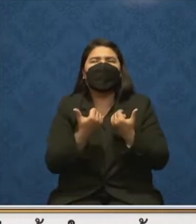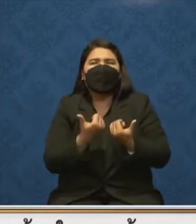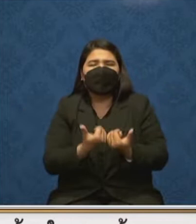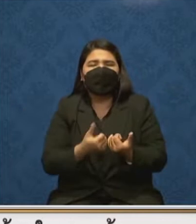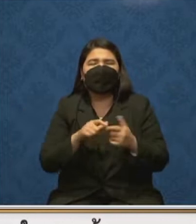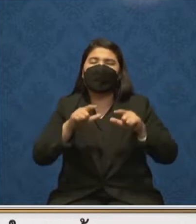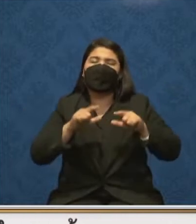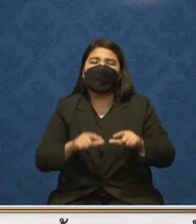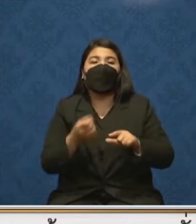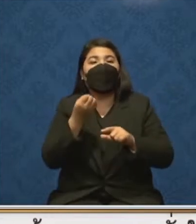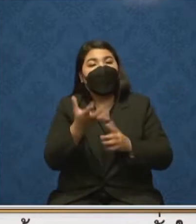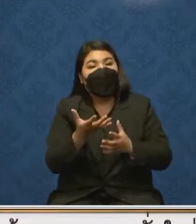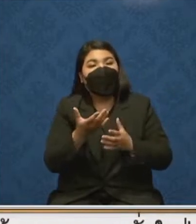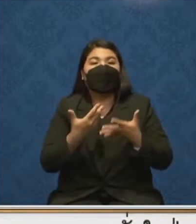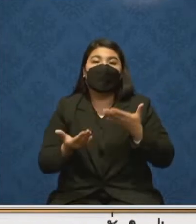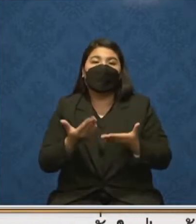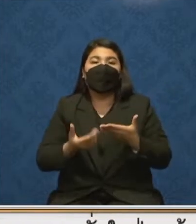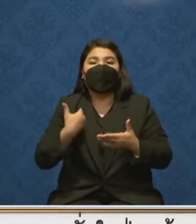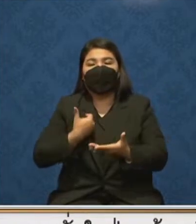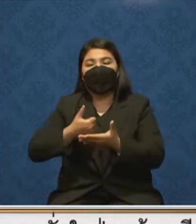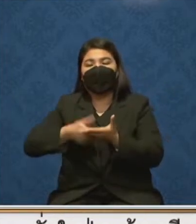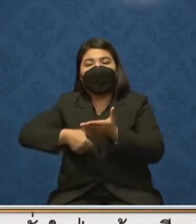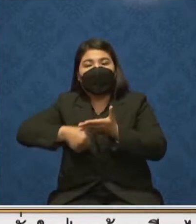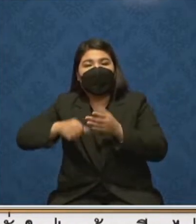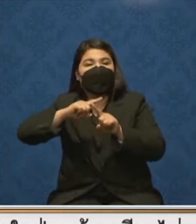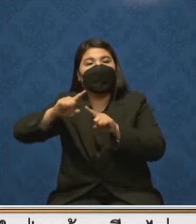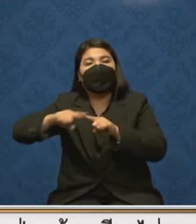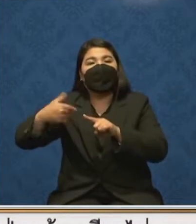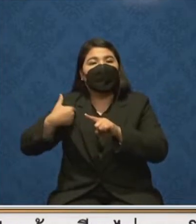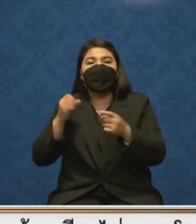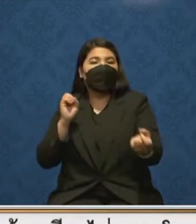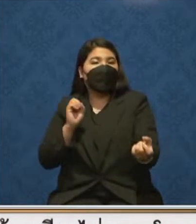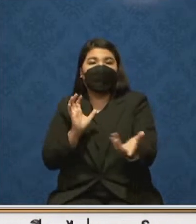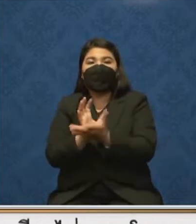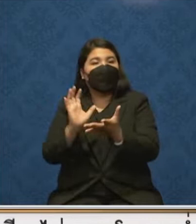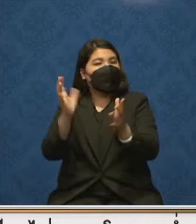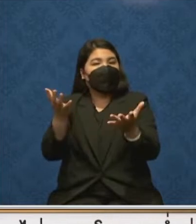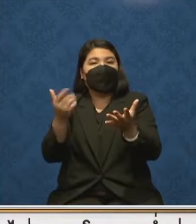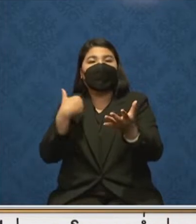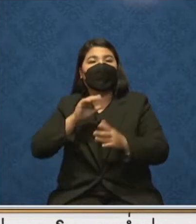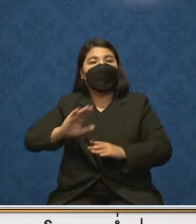ไปหรอว่าจดเกบพระสีทศิต่ ทอจะไม่เร controversial มาๆ